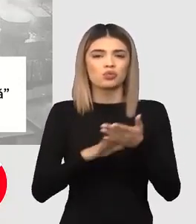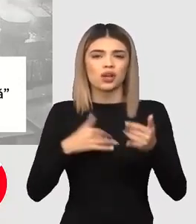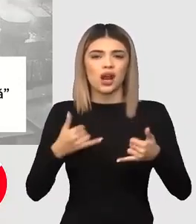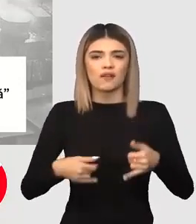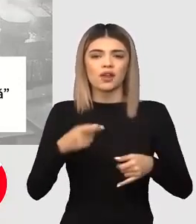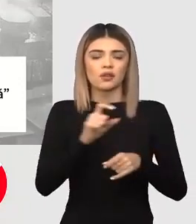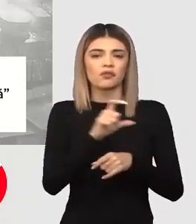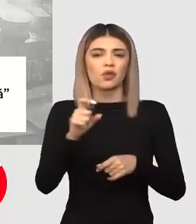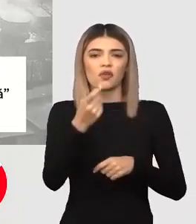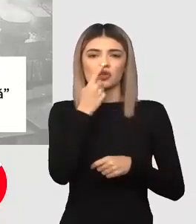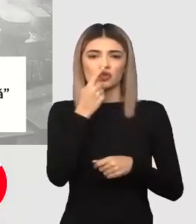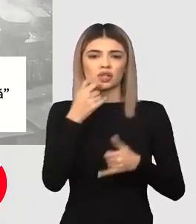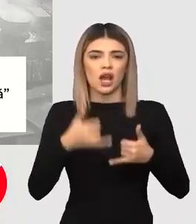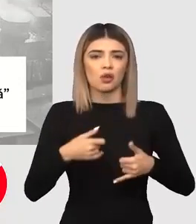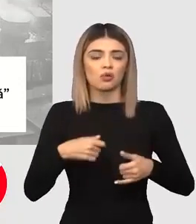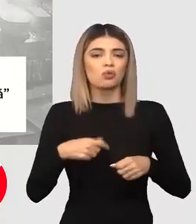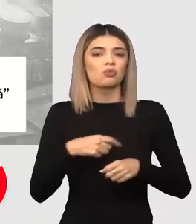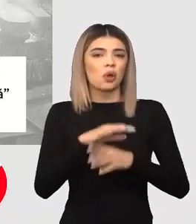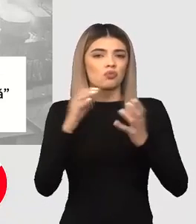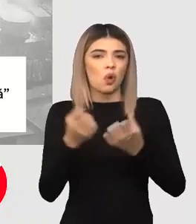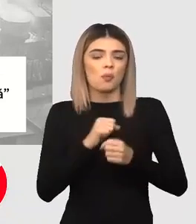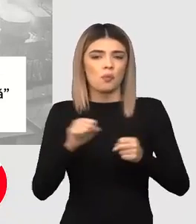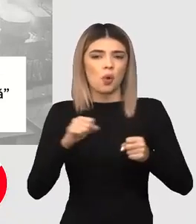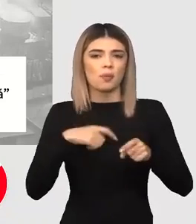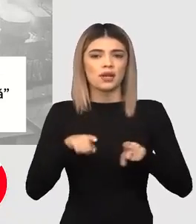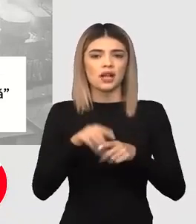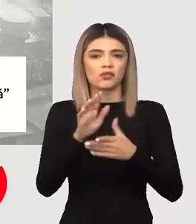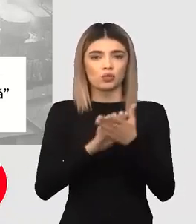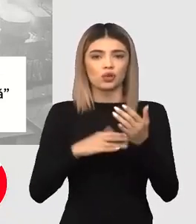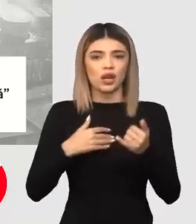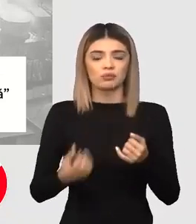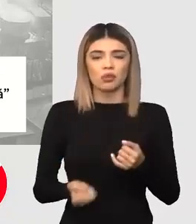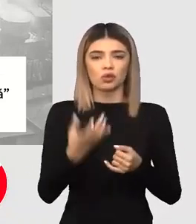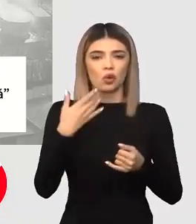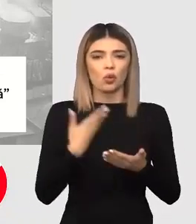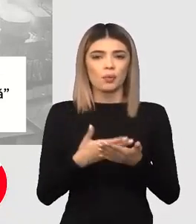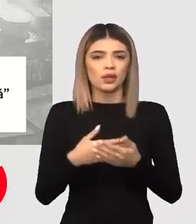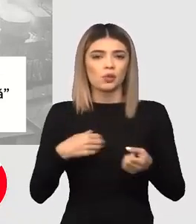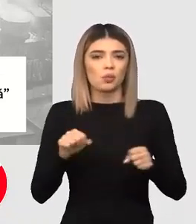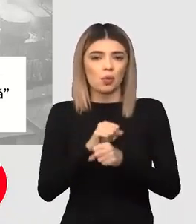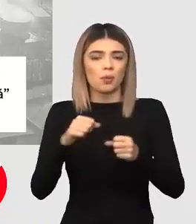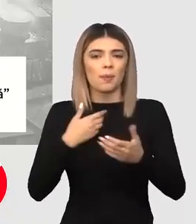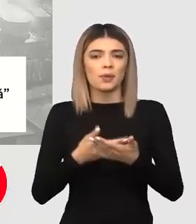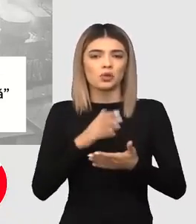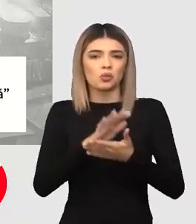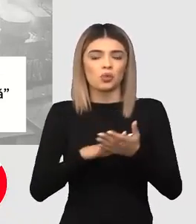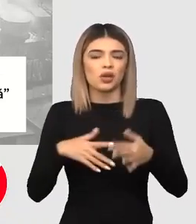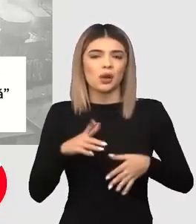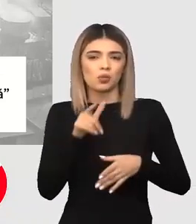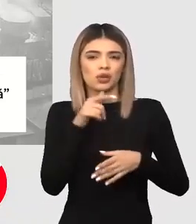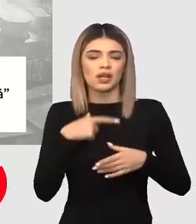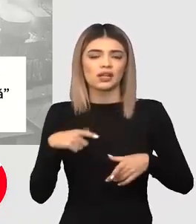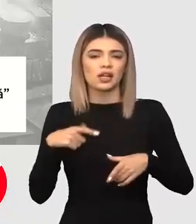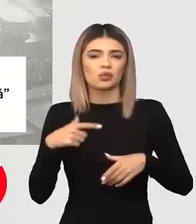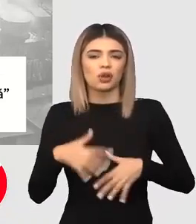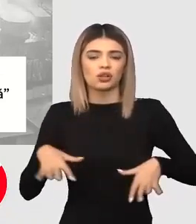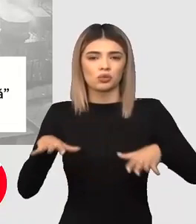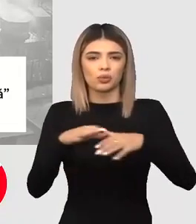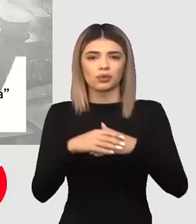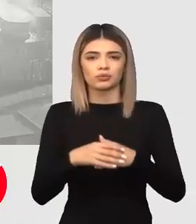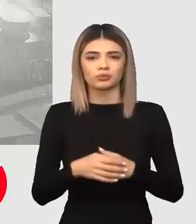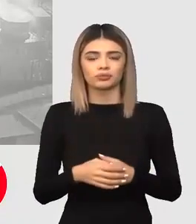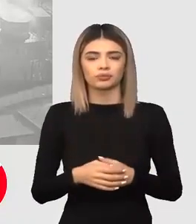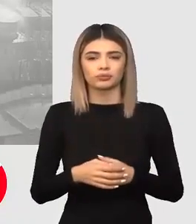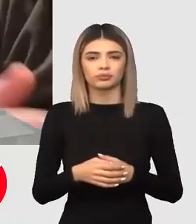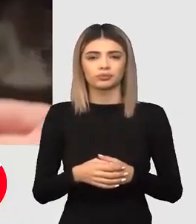iar apoi să dea vina pe Rusia. Această bombă murdară este un dispozitiv care folosește explozibil pentru a împrăștia deșeuri radioactive.